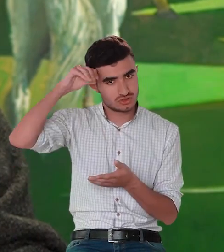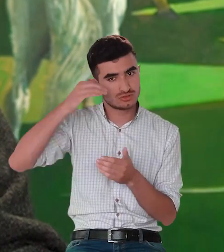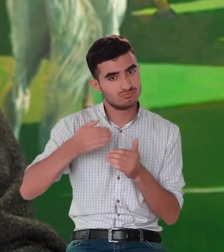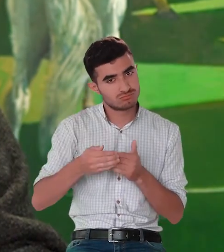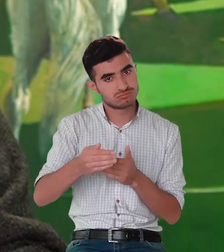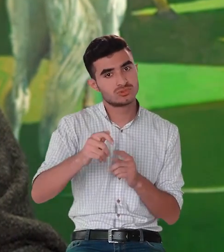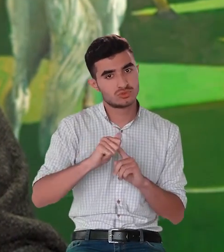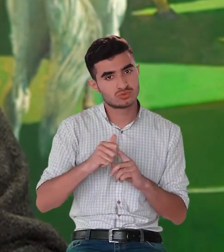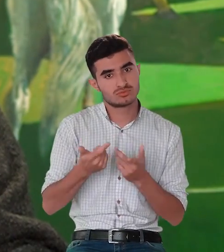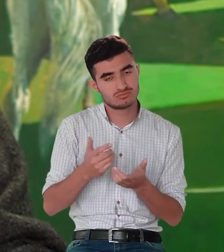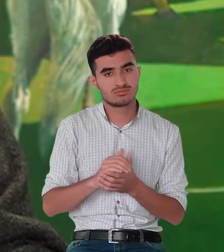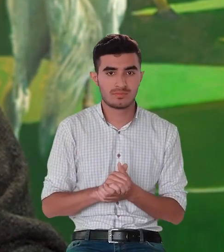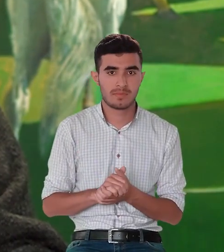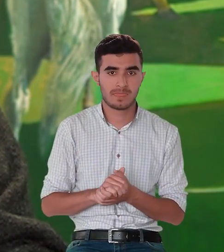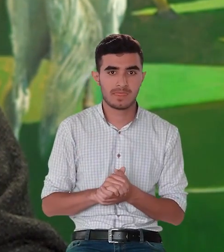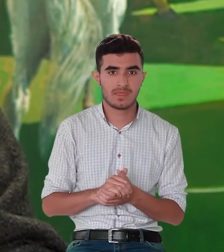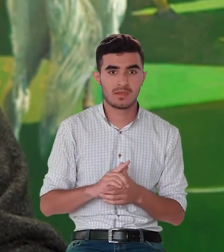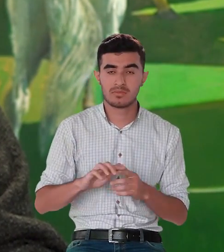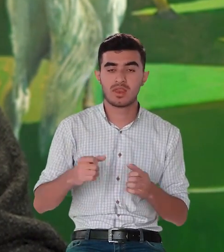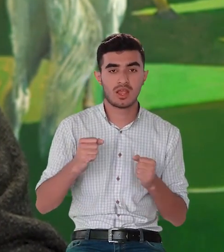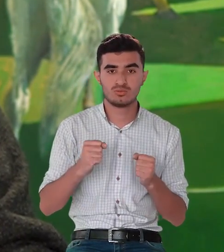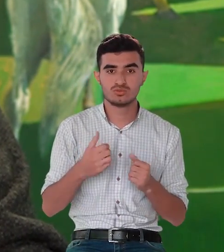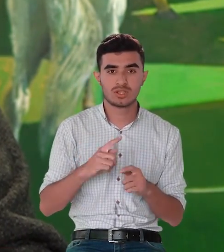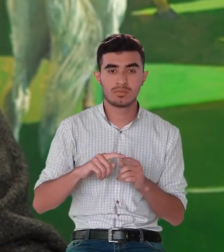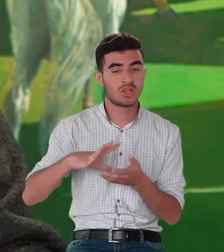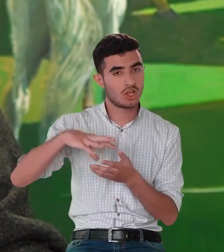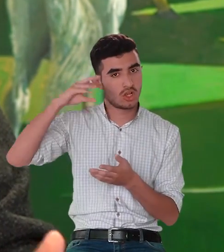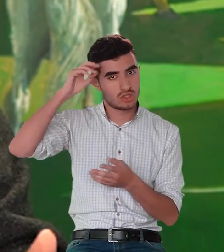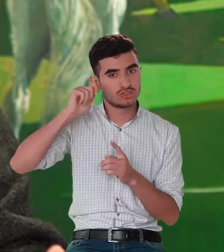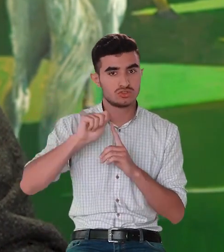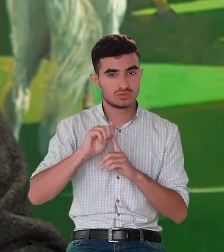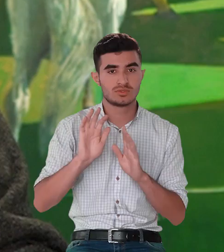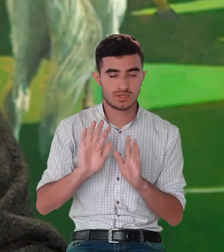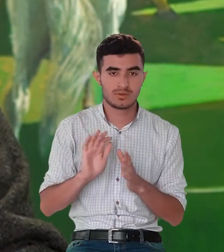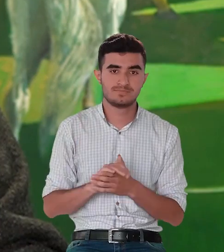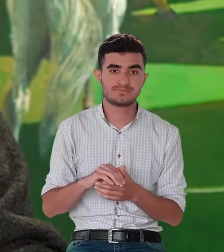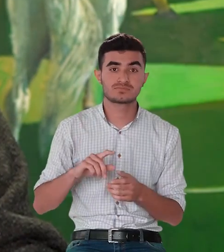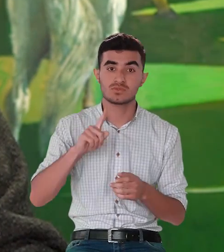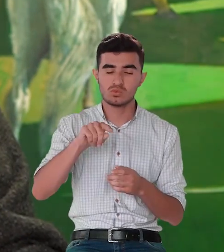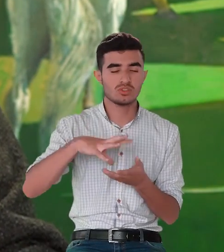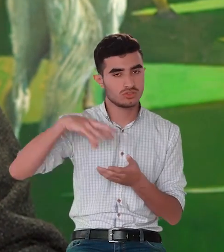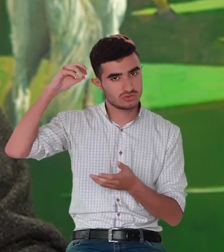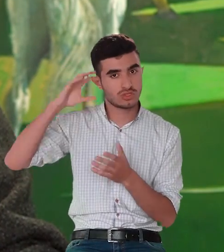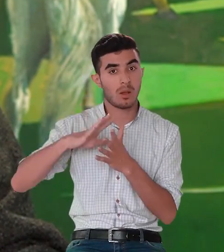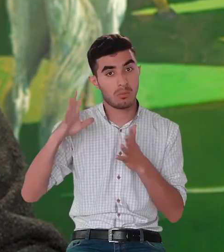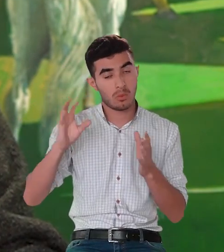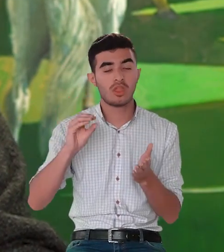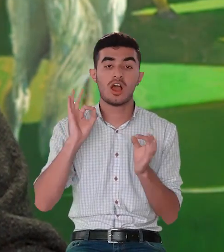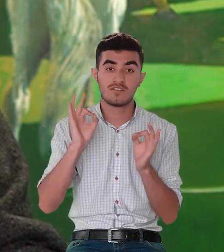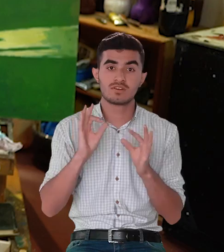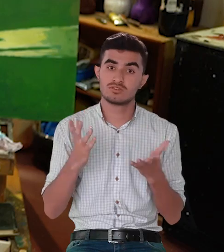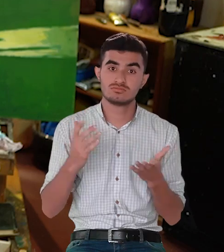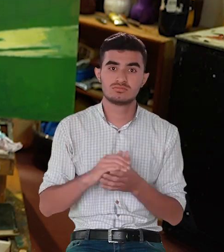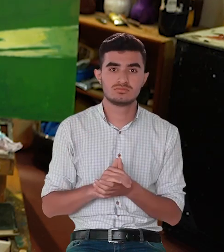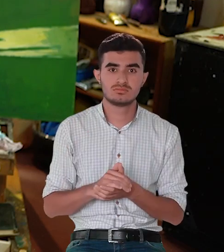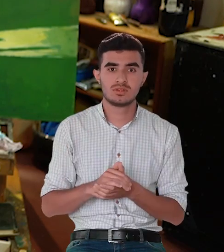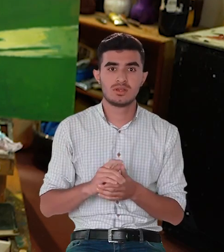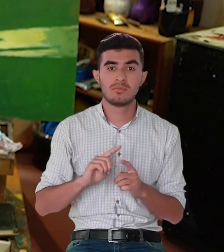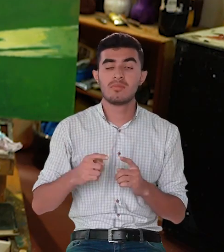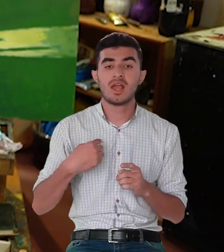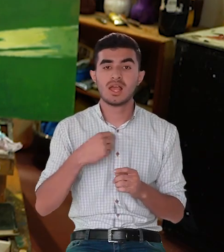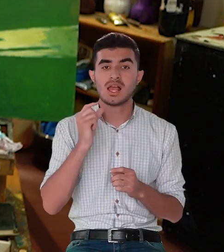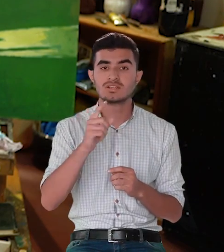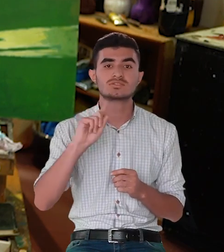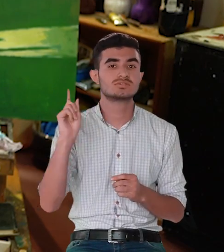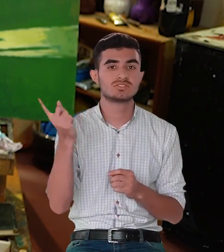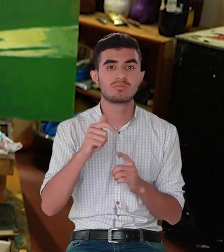نا، اس پہ عمر کا کوئی وہ نہیں ہے، صرف سیکھنا ہے، اور جتنا سیکھے گا اتنا زیادہ اچھا۔ میری ایڈوائس یہ ہے کہ